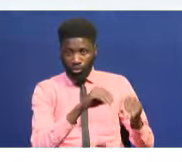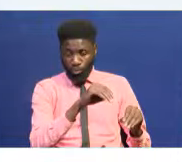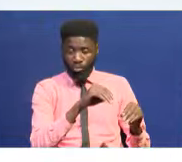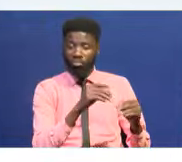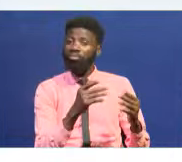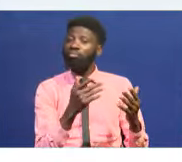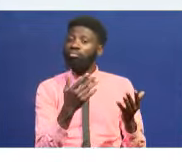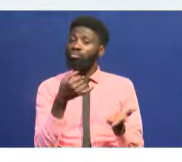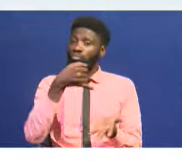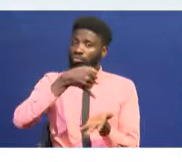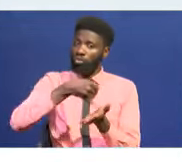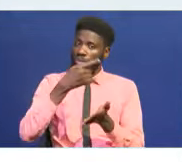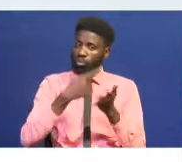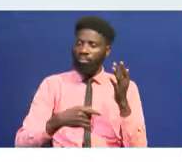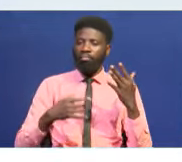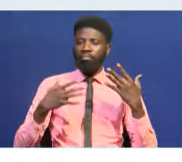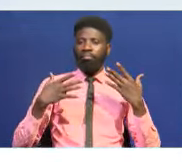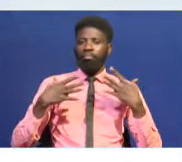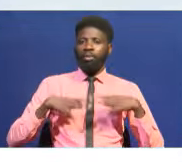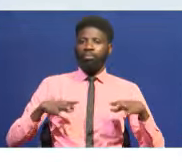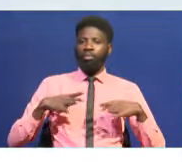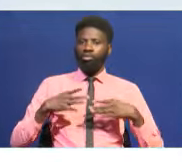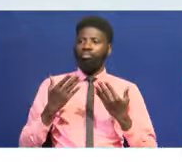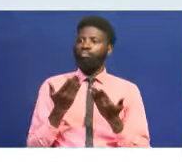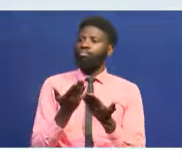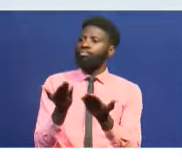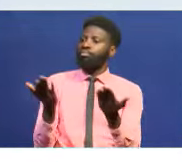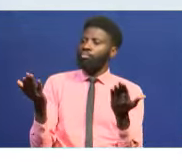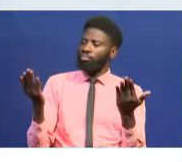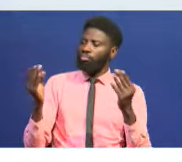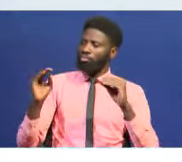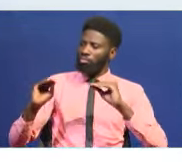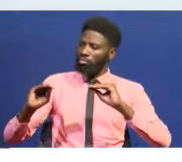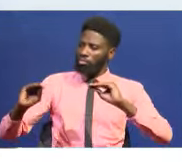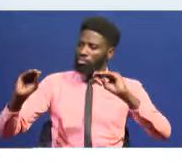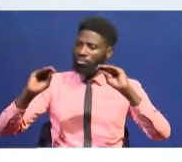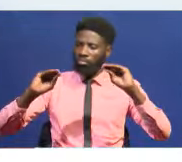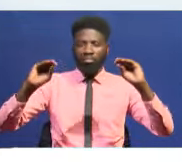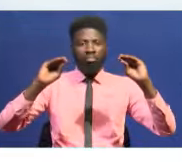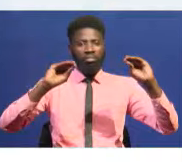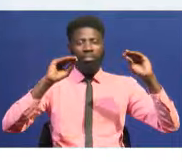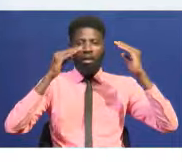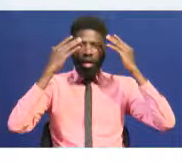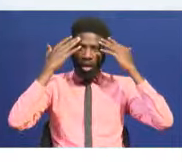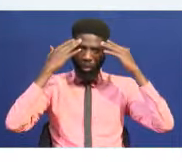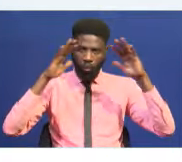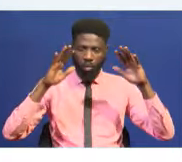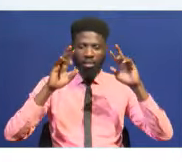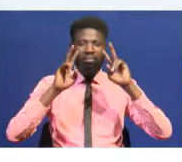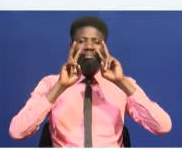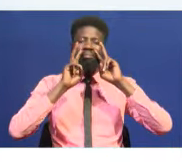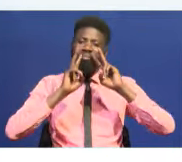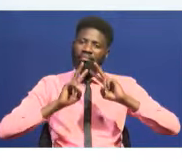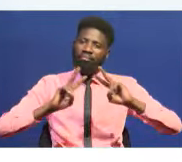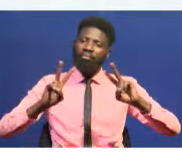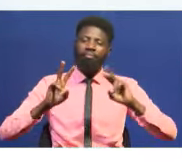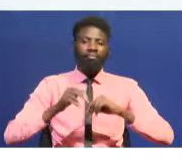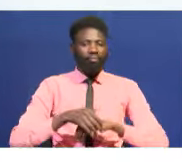educating every person that is around you about peace, peaceful elections. Kwa sababu